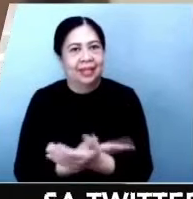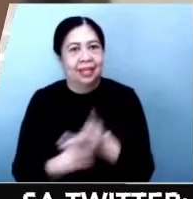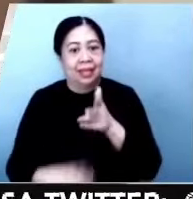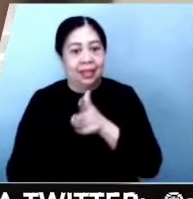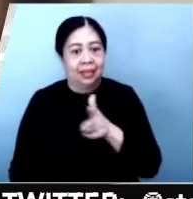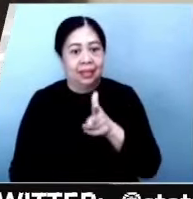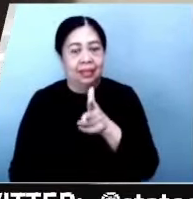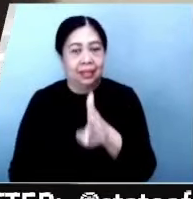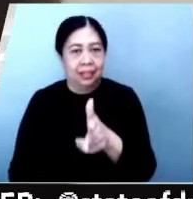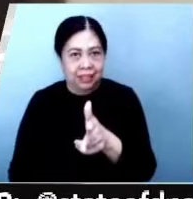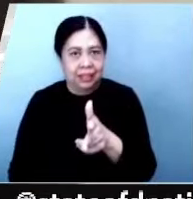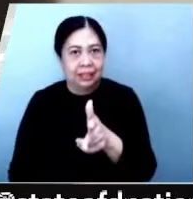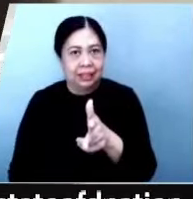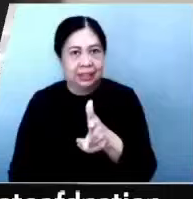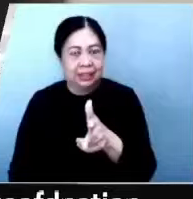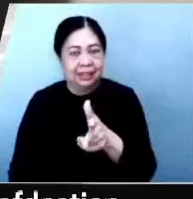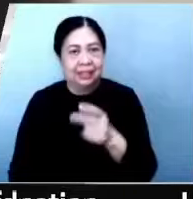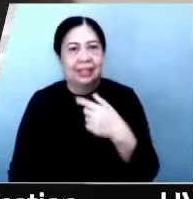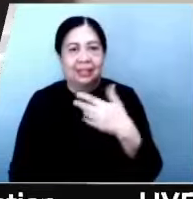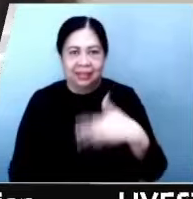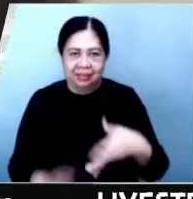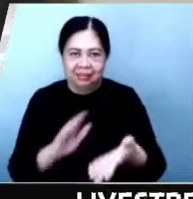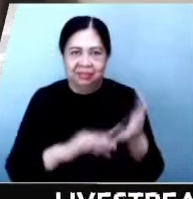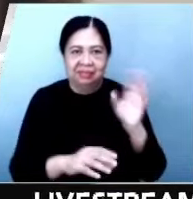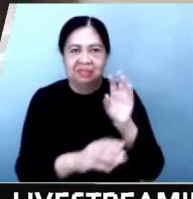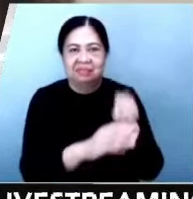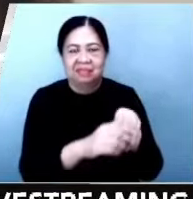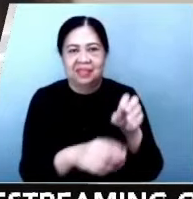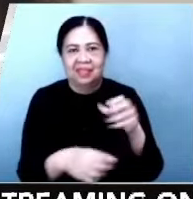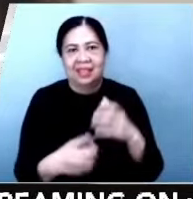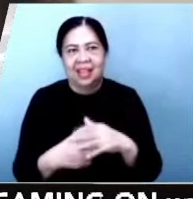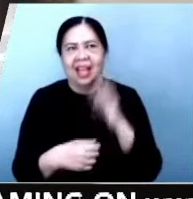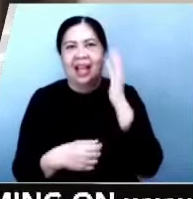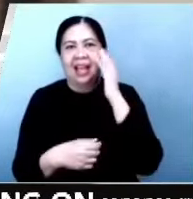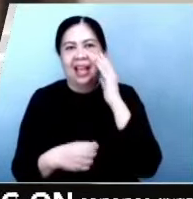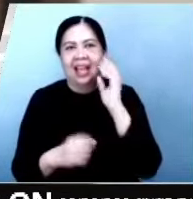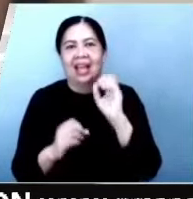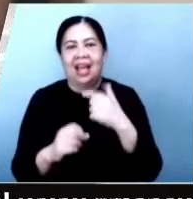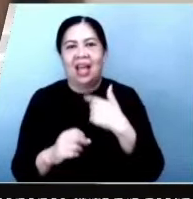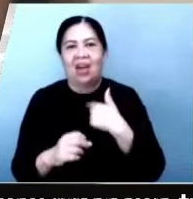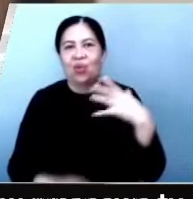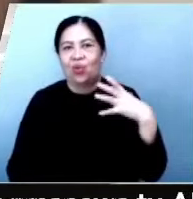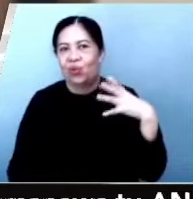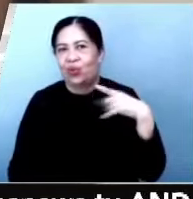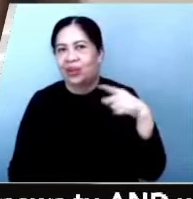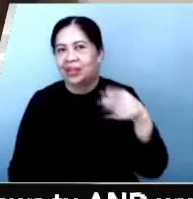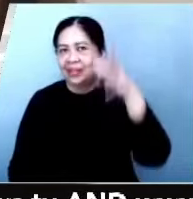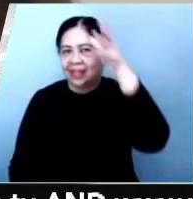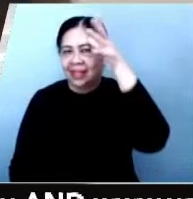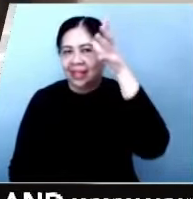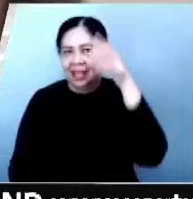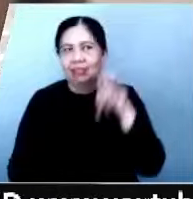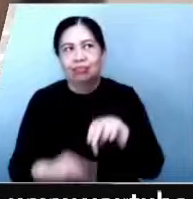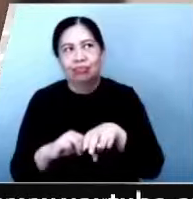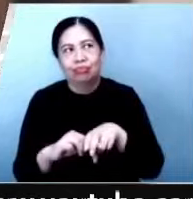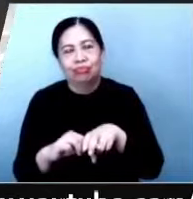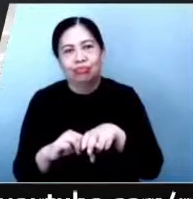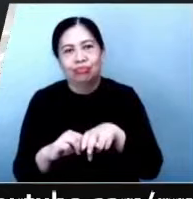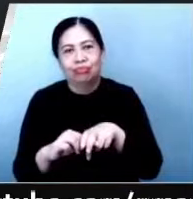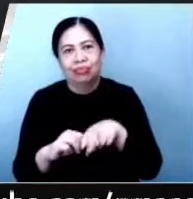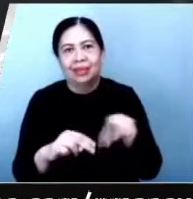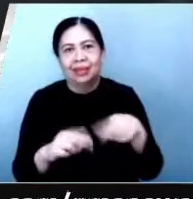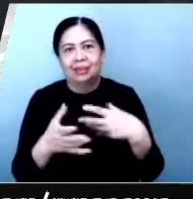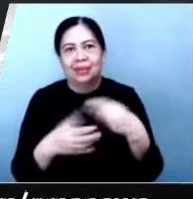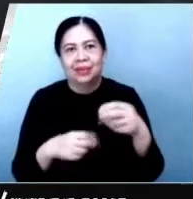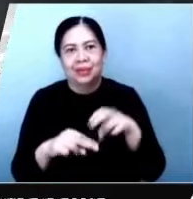garahe, pumapasok na siya sa loob. So alam ko na ako pala yung hinihintay ni tatay, nakaupo siya, may upuan pa siya sa labas.